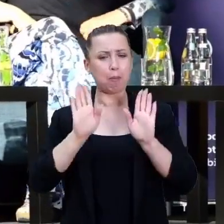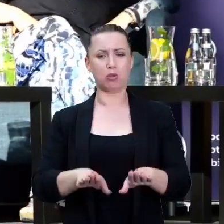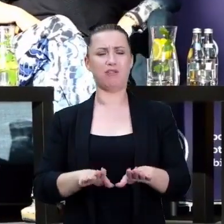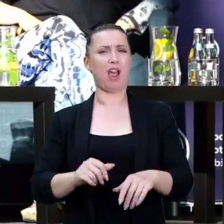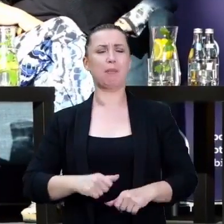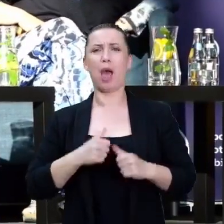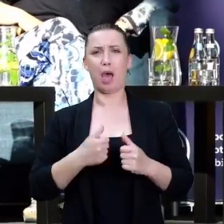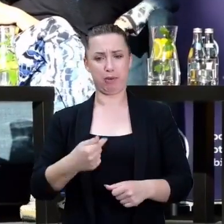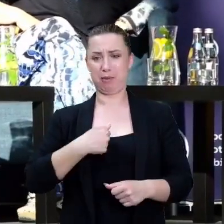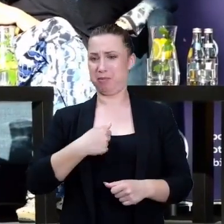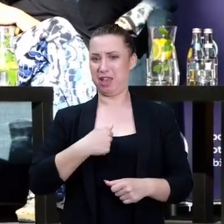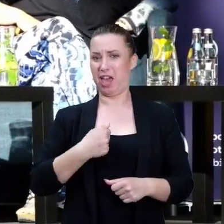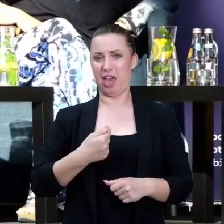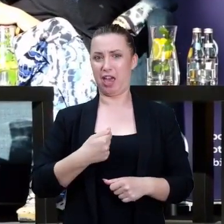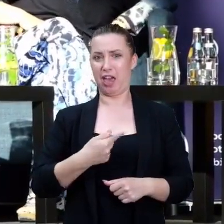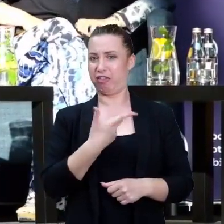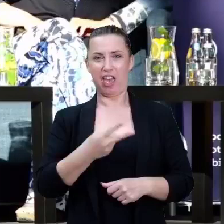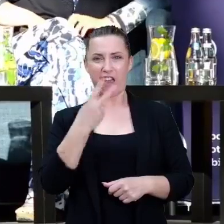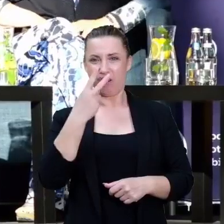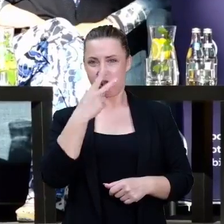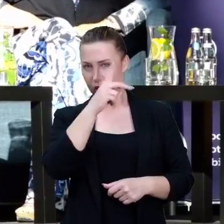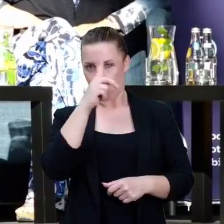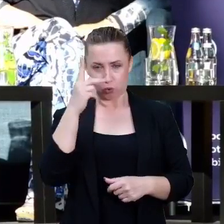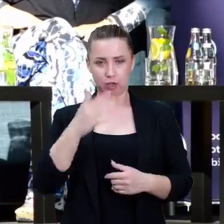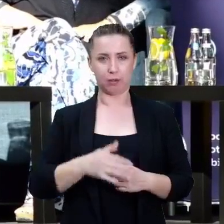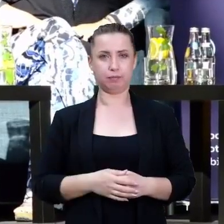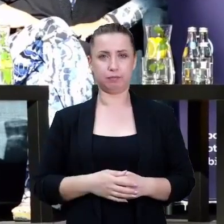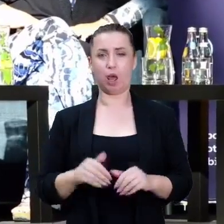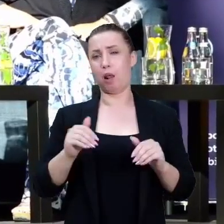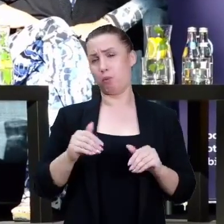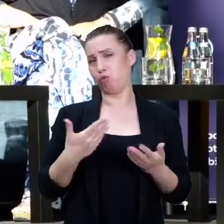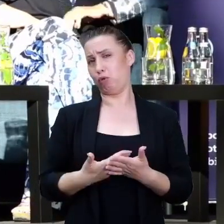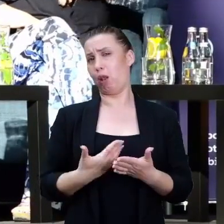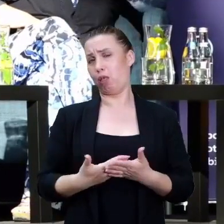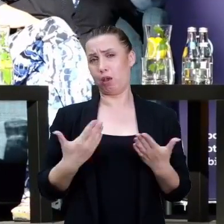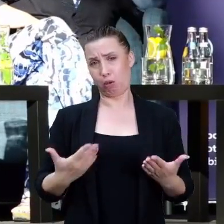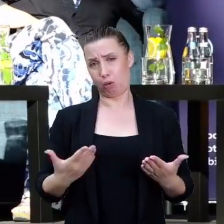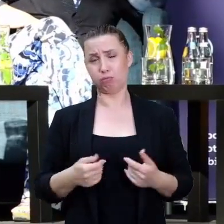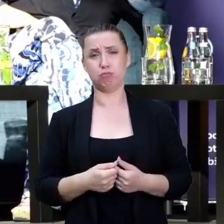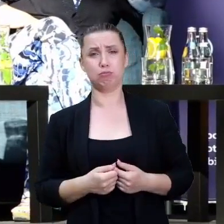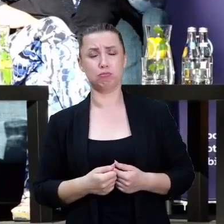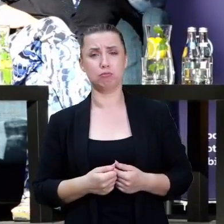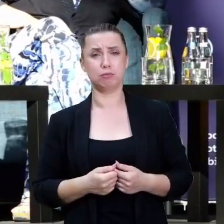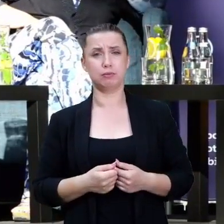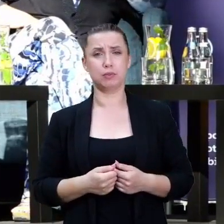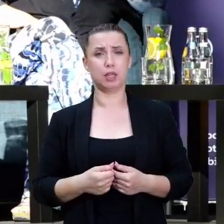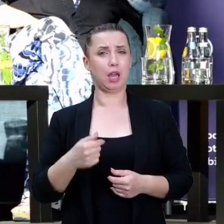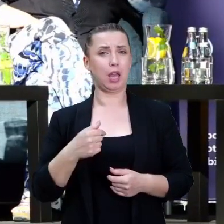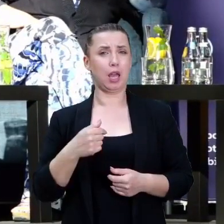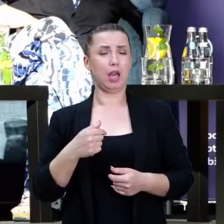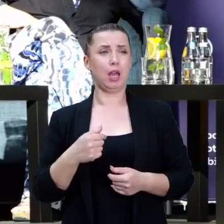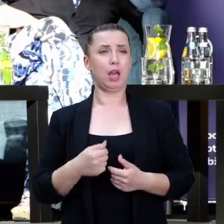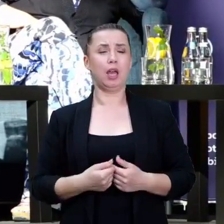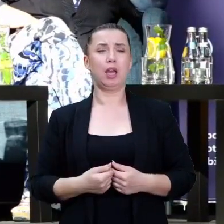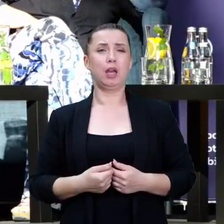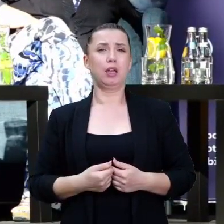być niezauważalną, ale to może bierze się stąd, że nigdy akurat